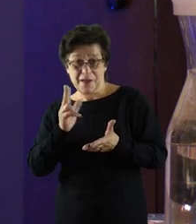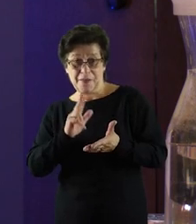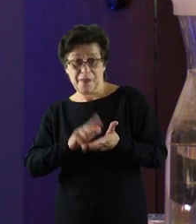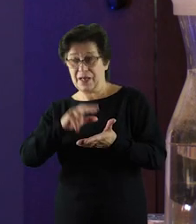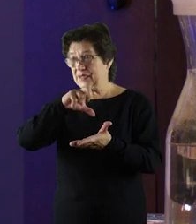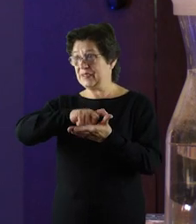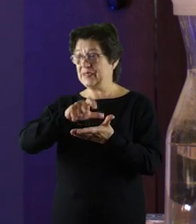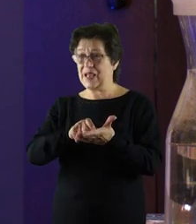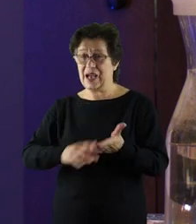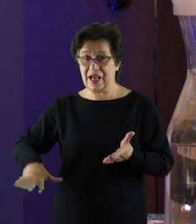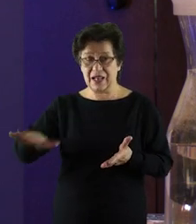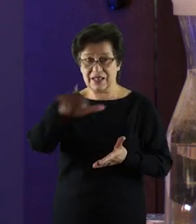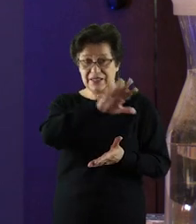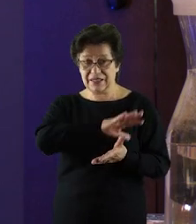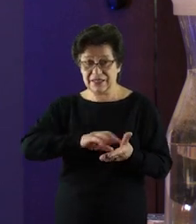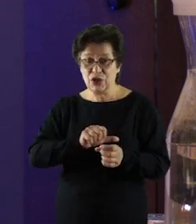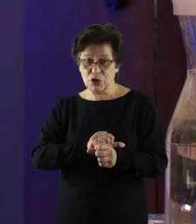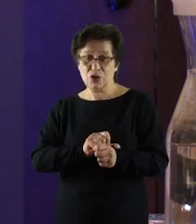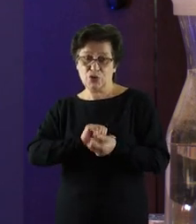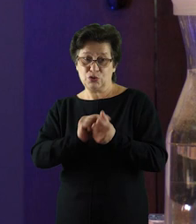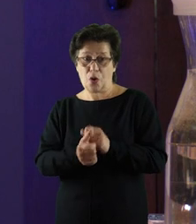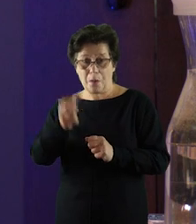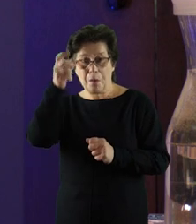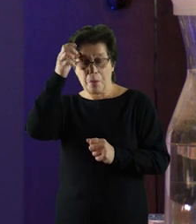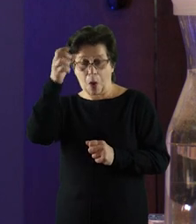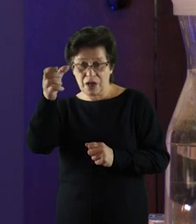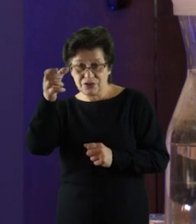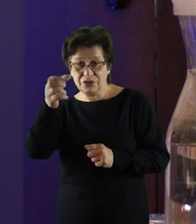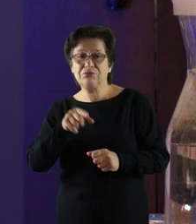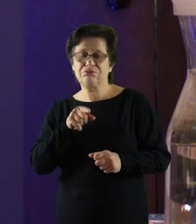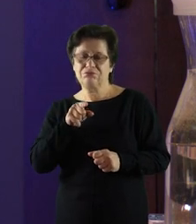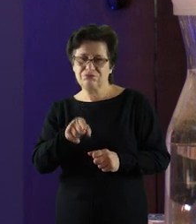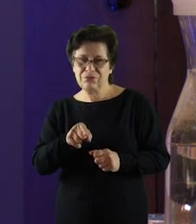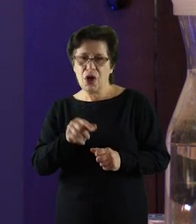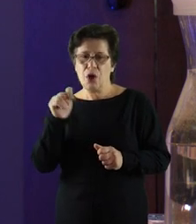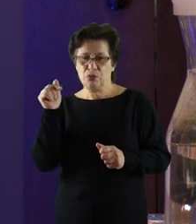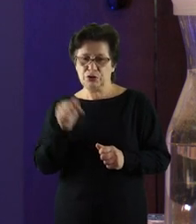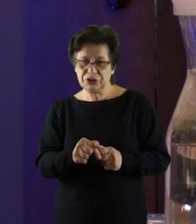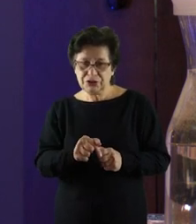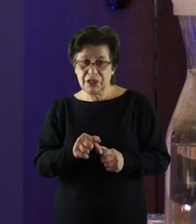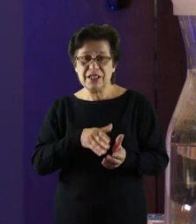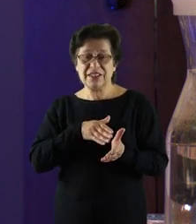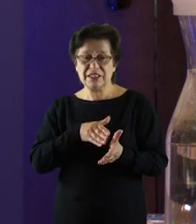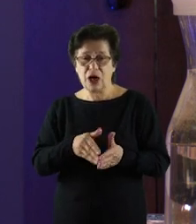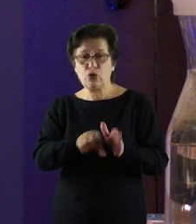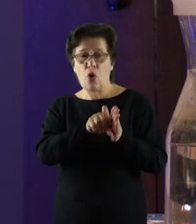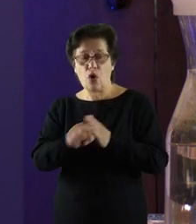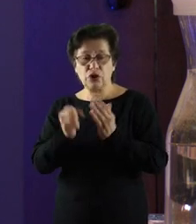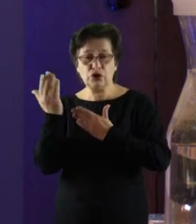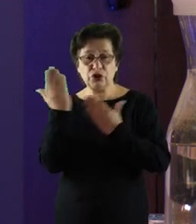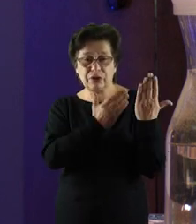pisarze, pisarki, poeci, to radzę wam zacząć od czytania innych pisarzy, bo ja właśnie tak